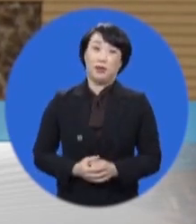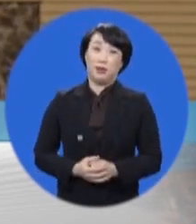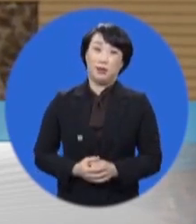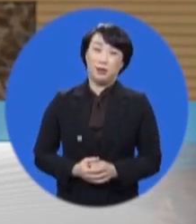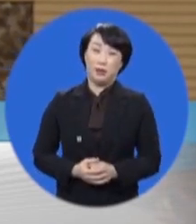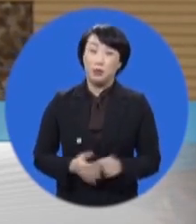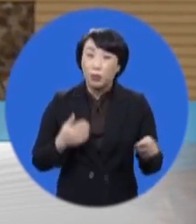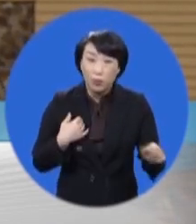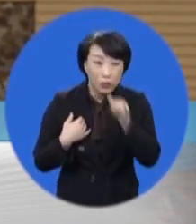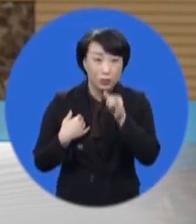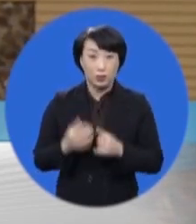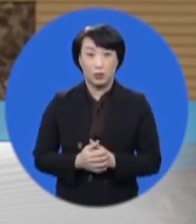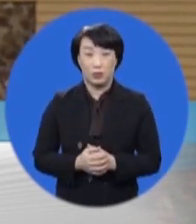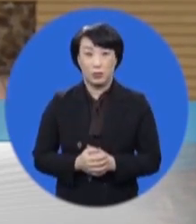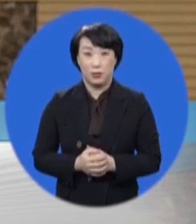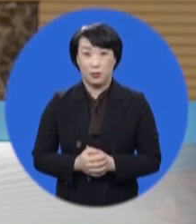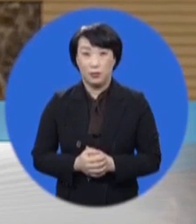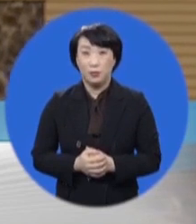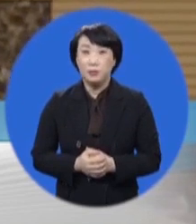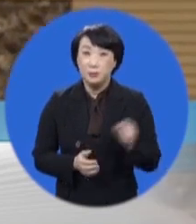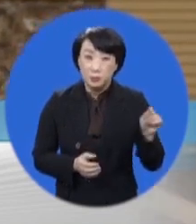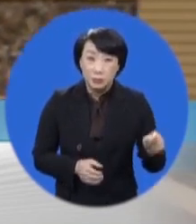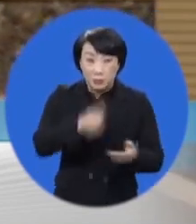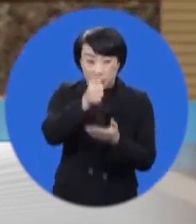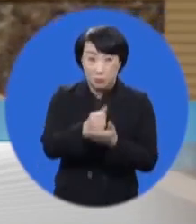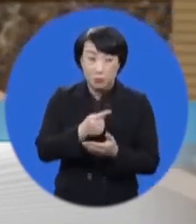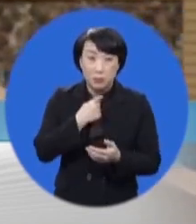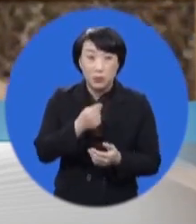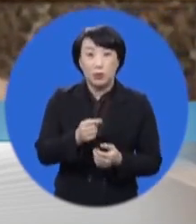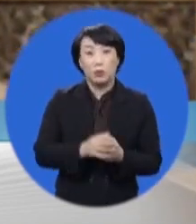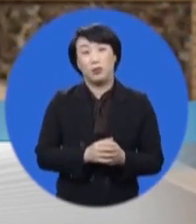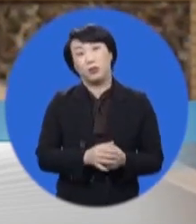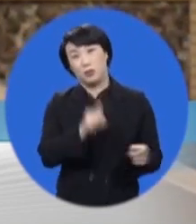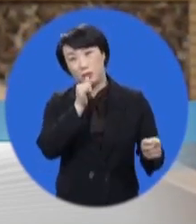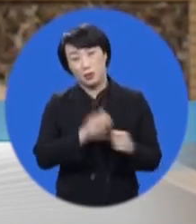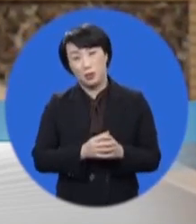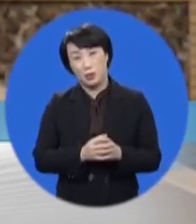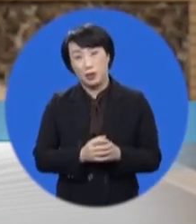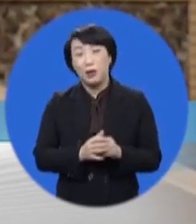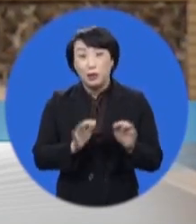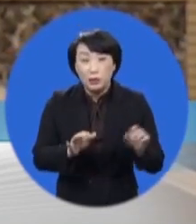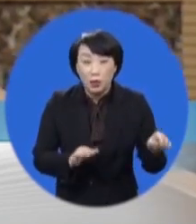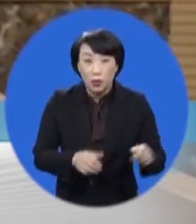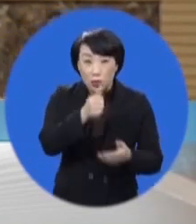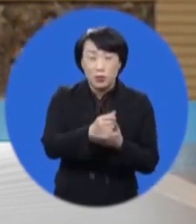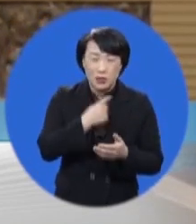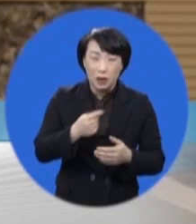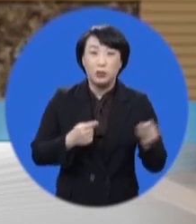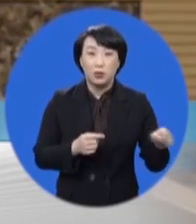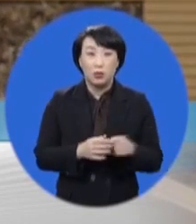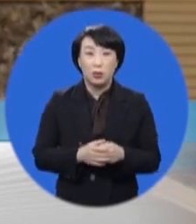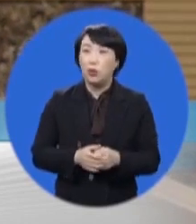응? 모르기 때문에 그런 죄를 짓지 않습니까? 그런데 그렇게 재밌는 죄를 누가